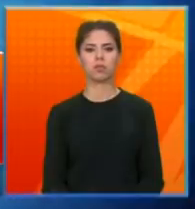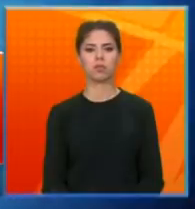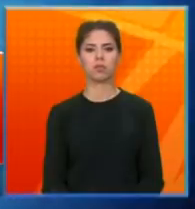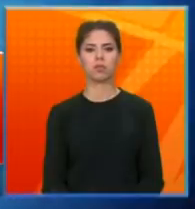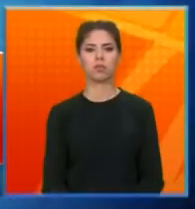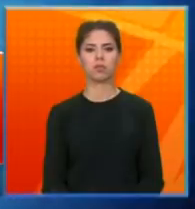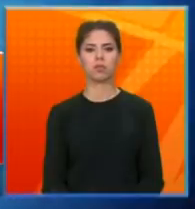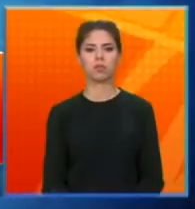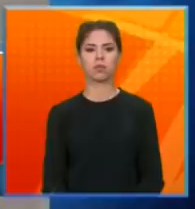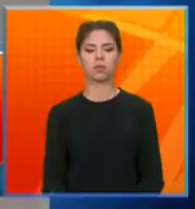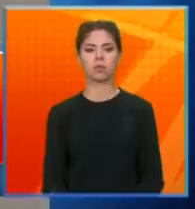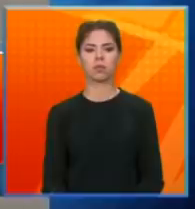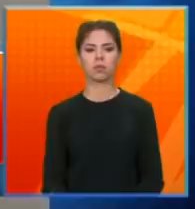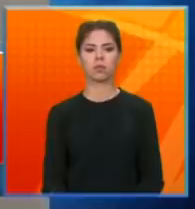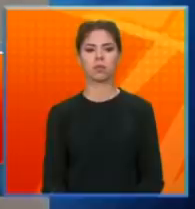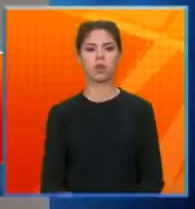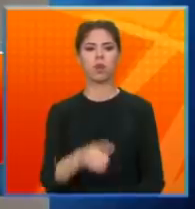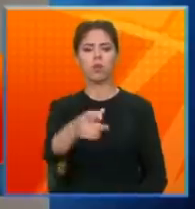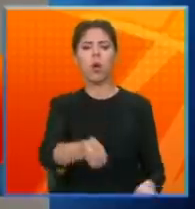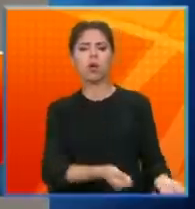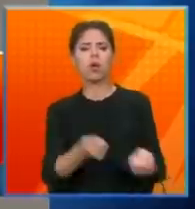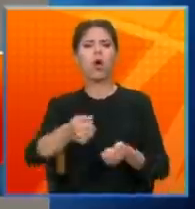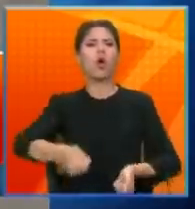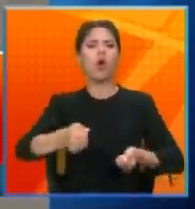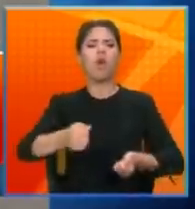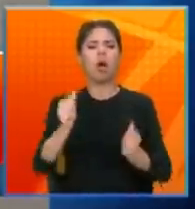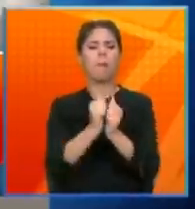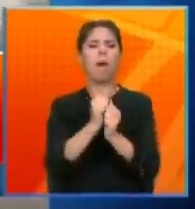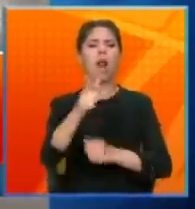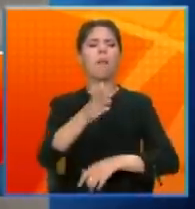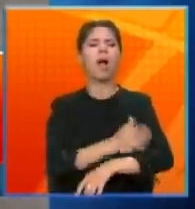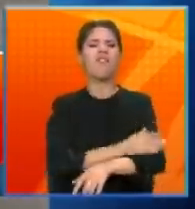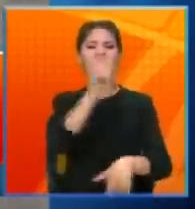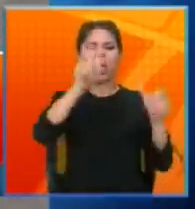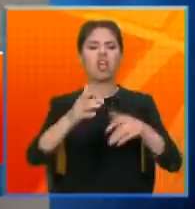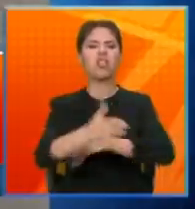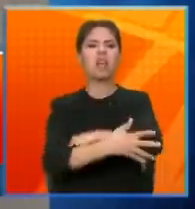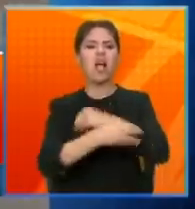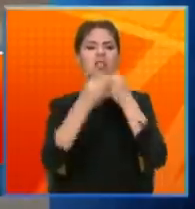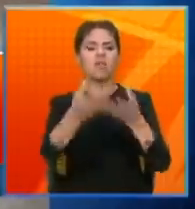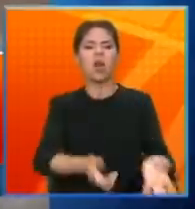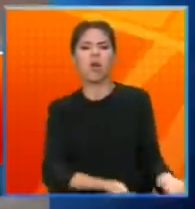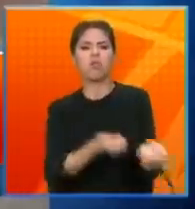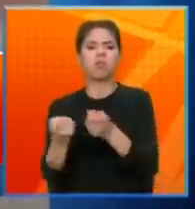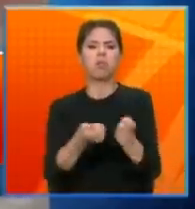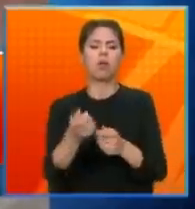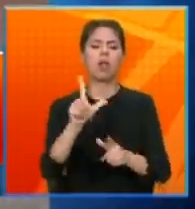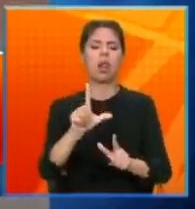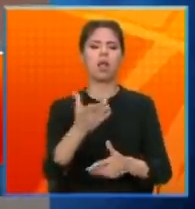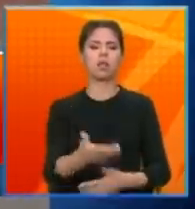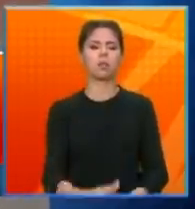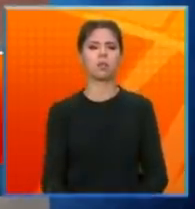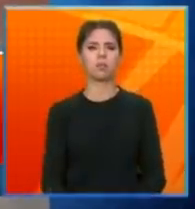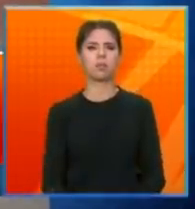Aşağıyı su bastı, aşağıyı. Tahliye işi elinde kovayla yardıma koşan mahalle sakinlerine kaldı.